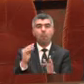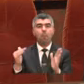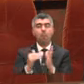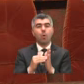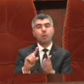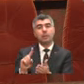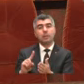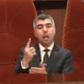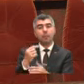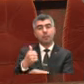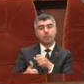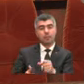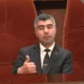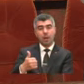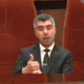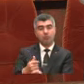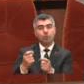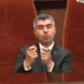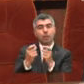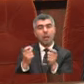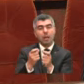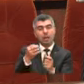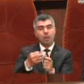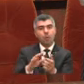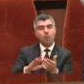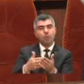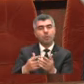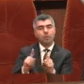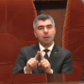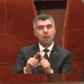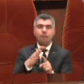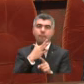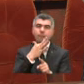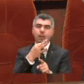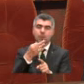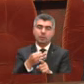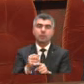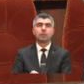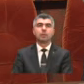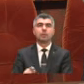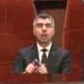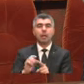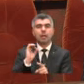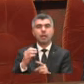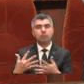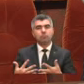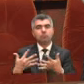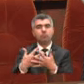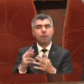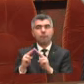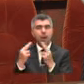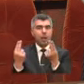سنويا، واللي تتسمح لهذه المقاولات الناشئة باش يتعاملوا بسلاسة مع الشركاء الدوليين